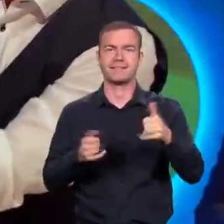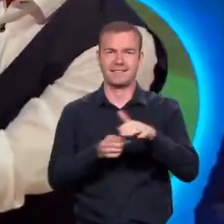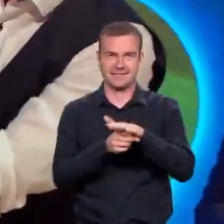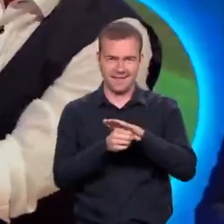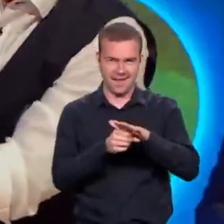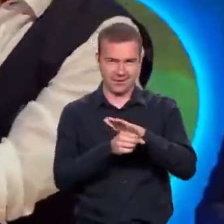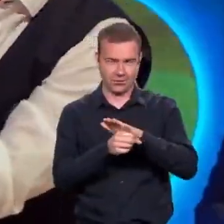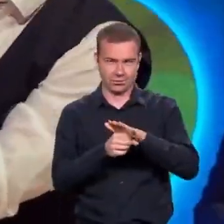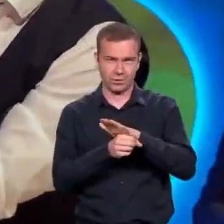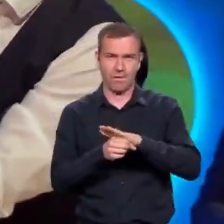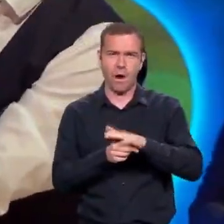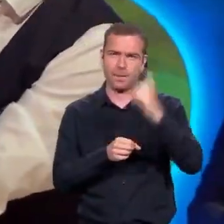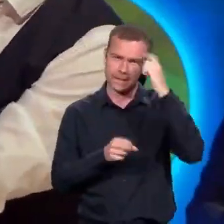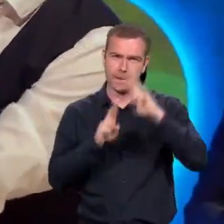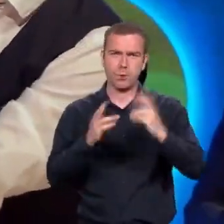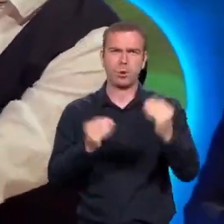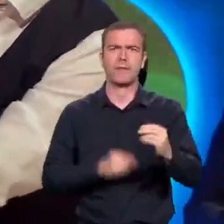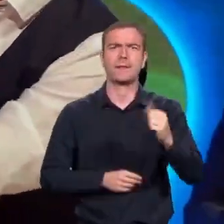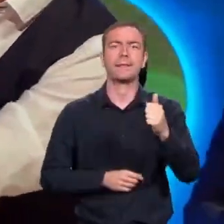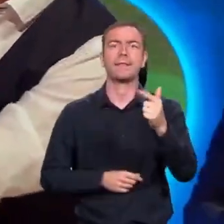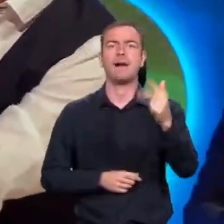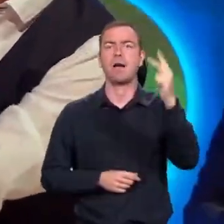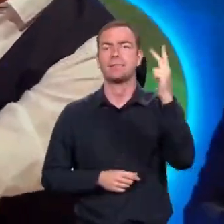to jenom na vás. Myslím si, že můžeme napočítat do